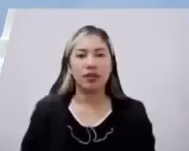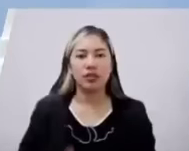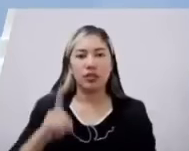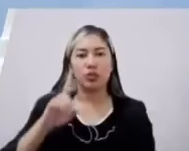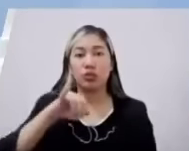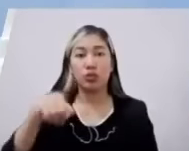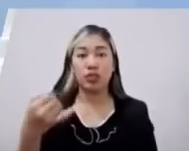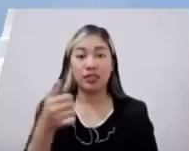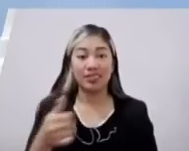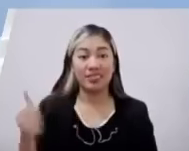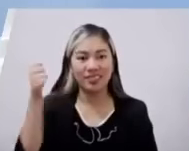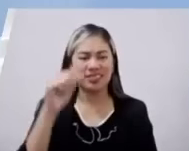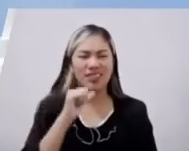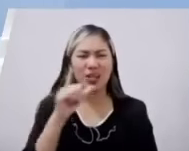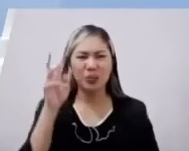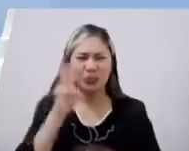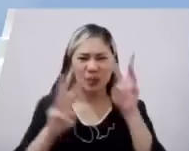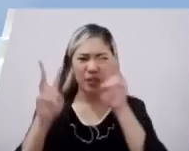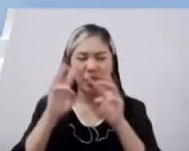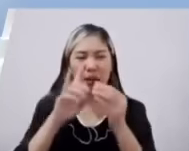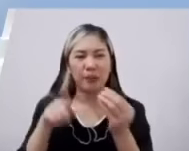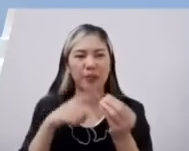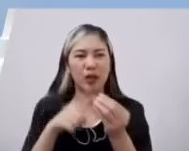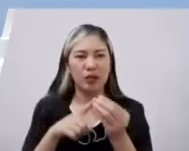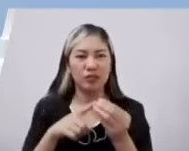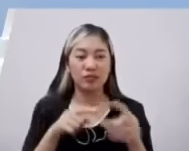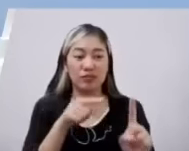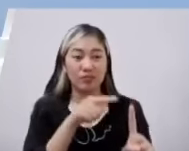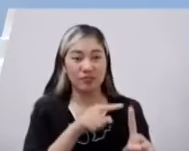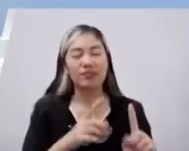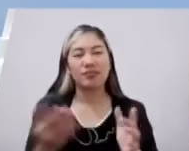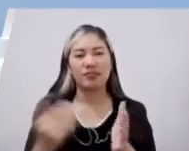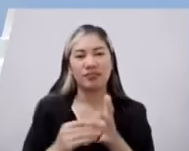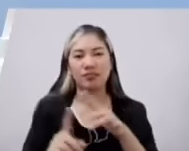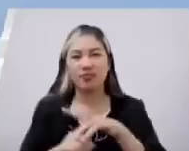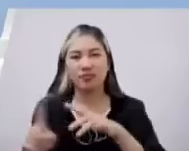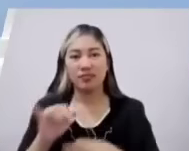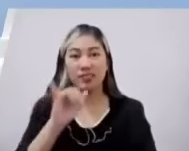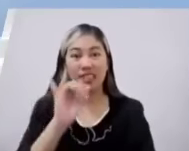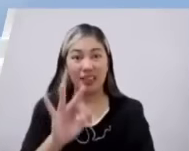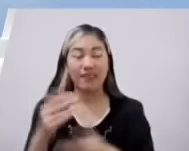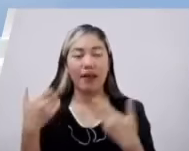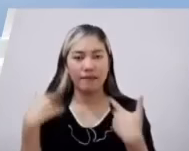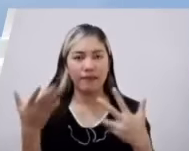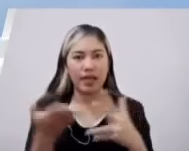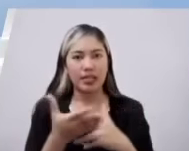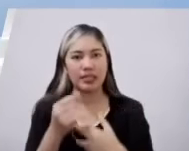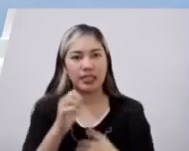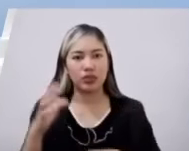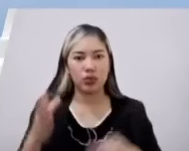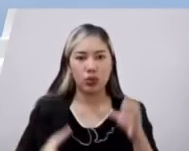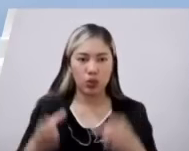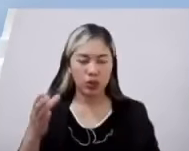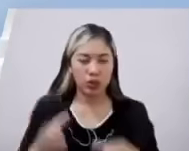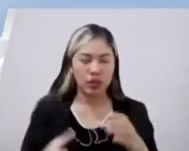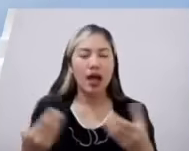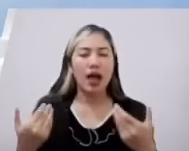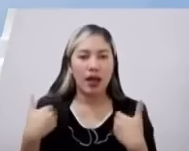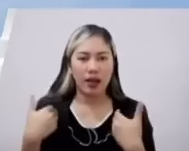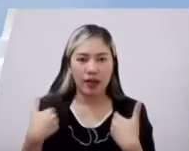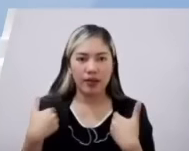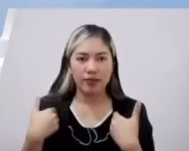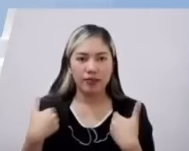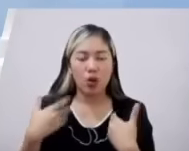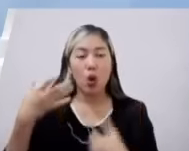Remulla sa posibilidad na muling tatakas si Guo dahil oras na may maisang pangkaso sa korte, sabay na rin lalabas ang hold departure order laban sa